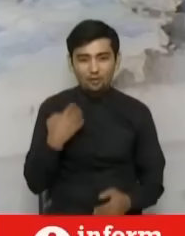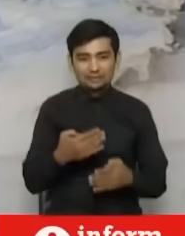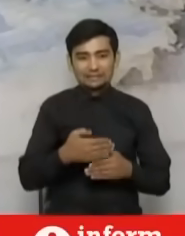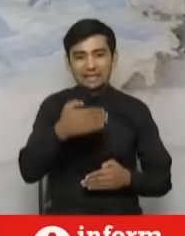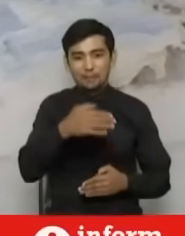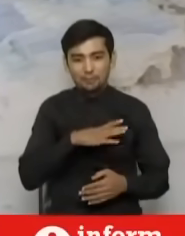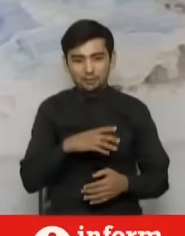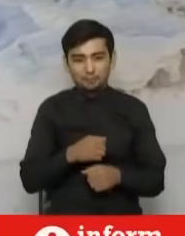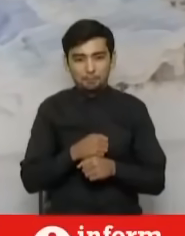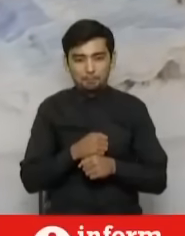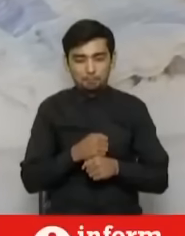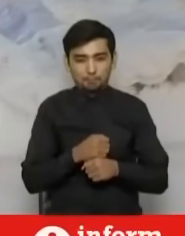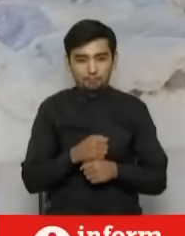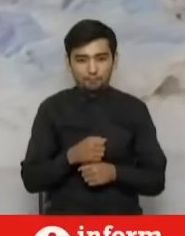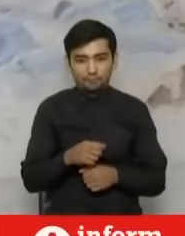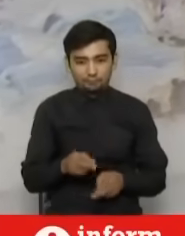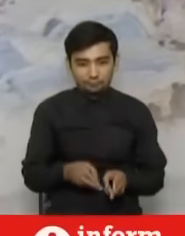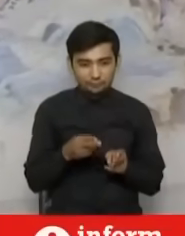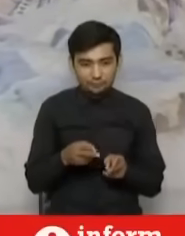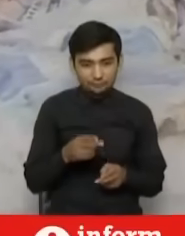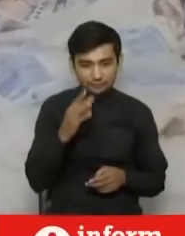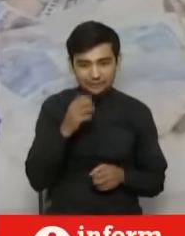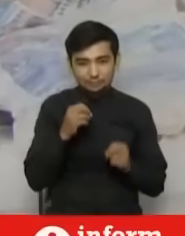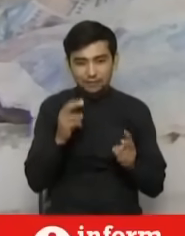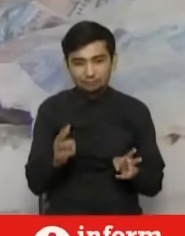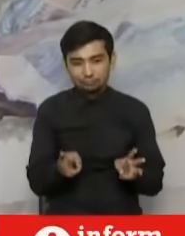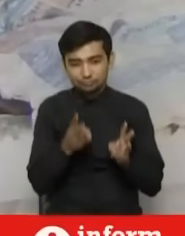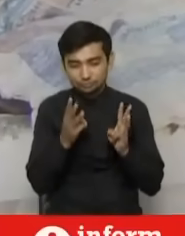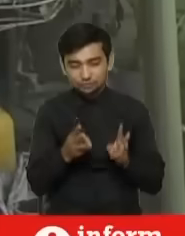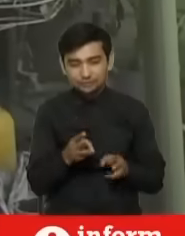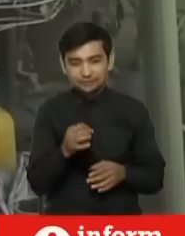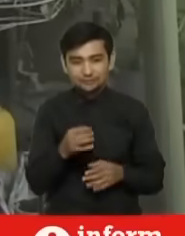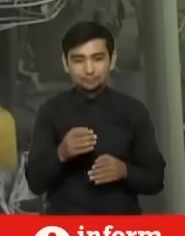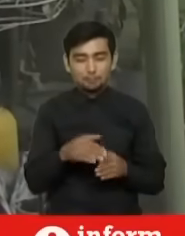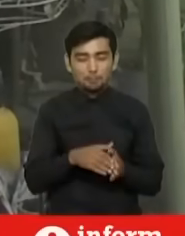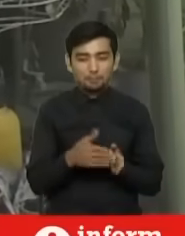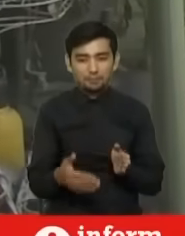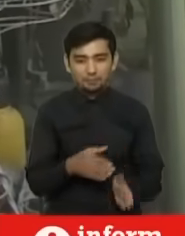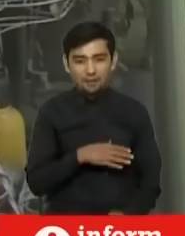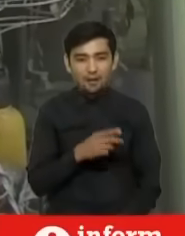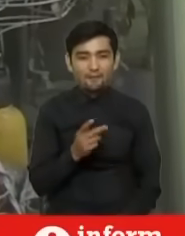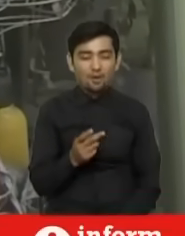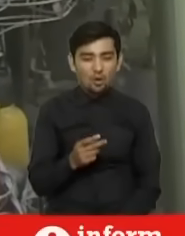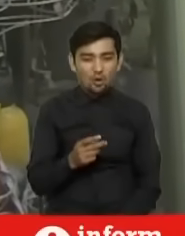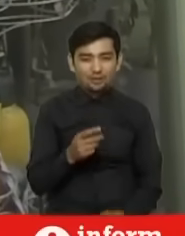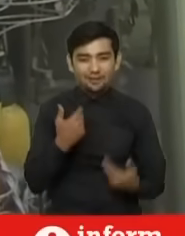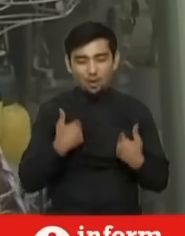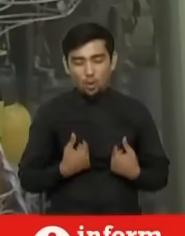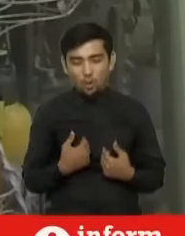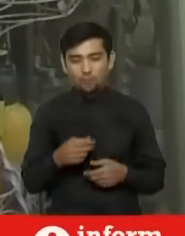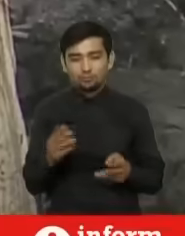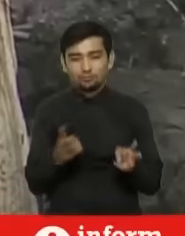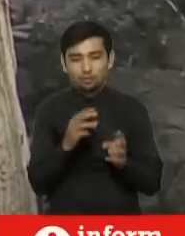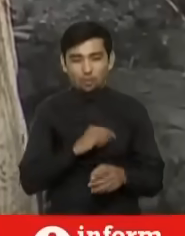бірақ та ол әлгі күдікті өз қылмысын жасыру мақсатында қойған өрттің салдарынан қирап қалған. Ал екінші мәйітті өрт сөндірушілер алып шыққан. Көршілердің